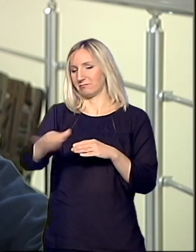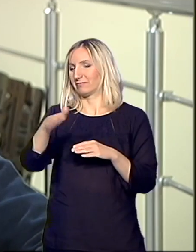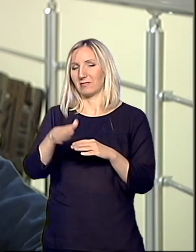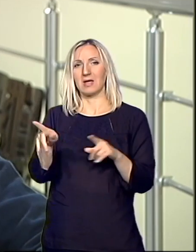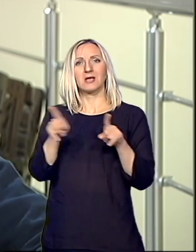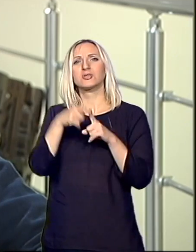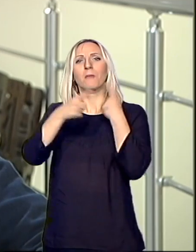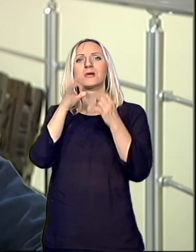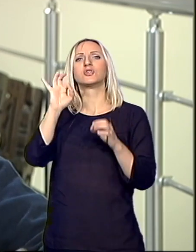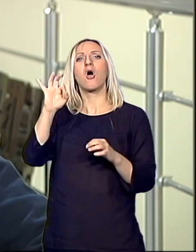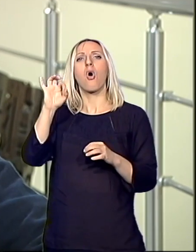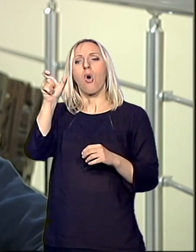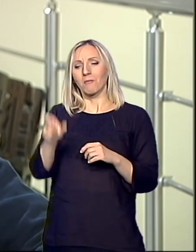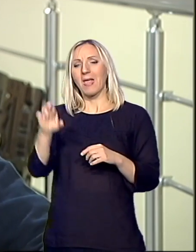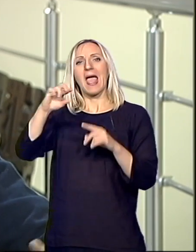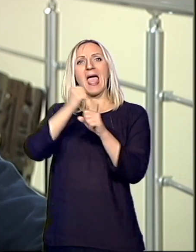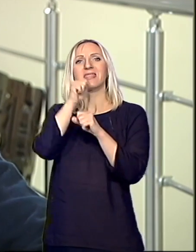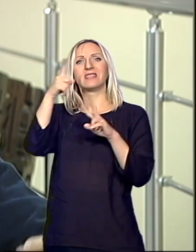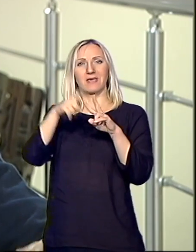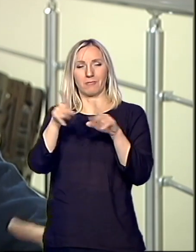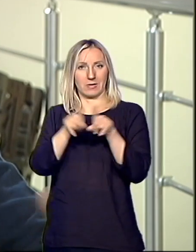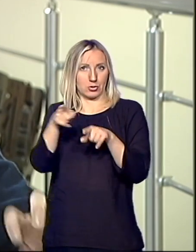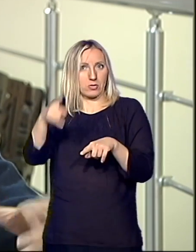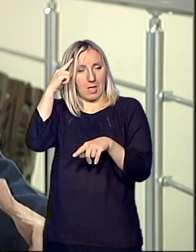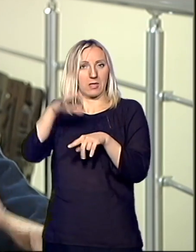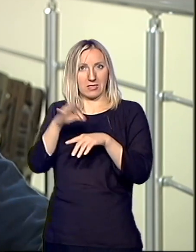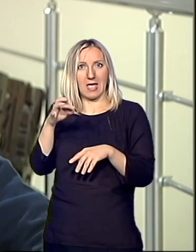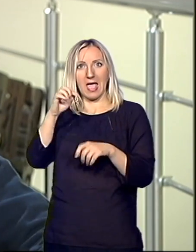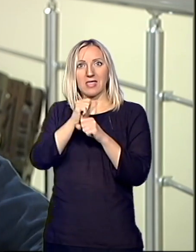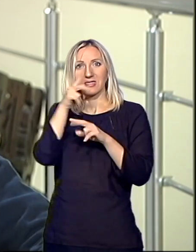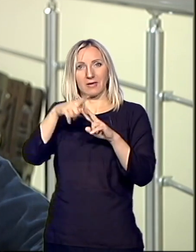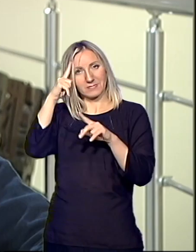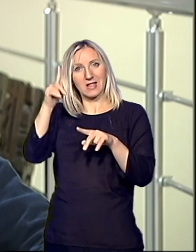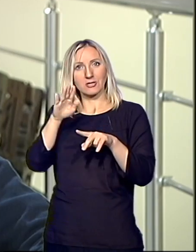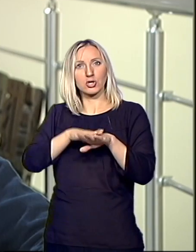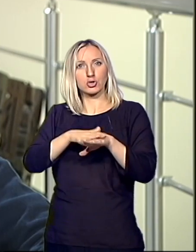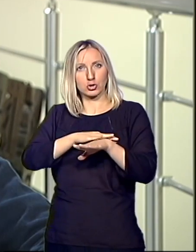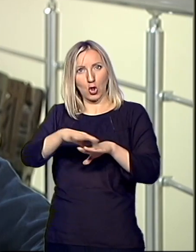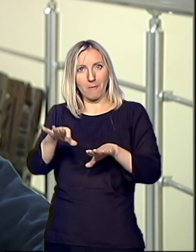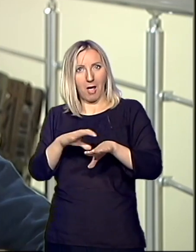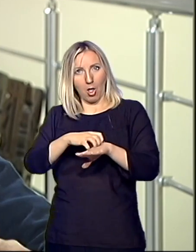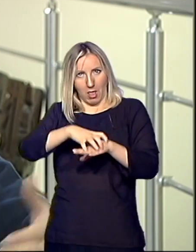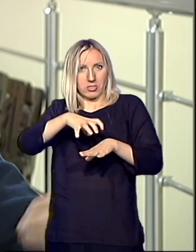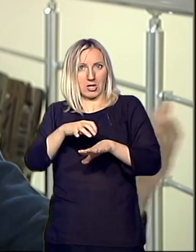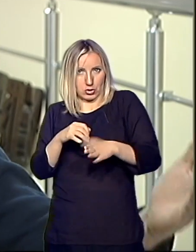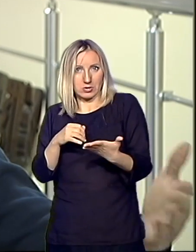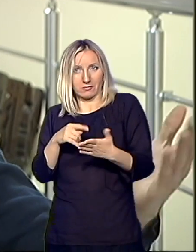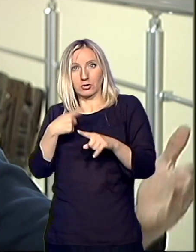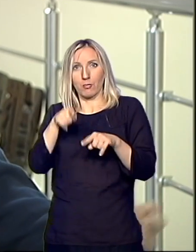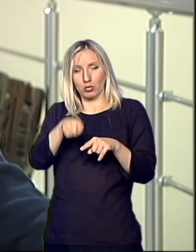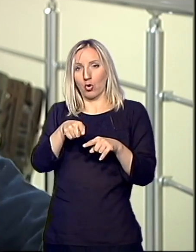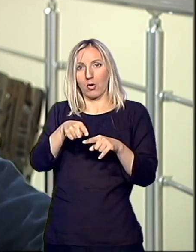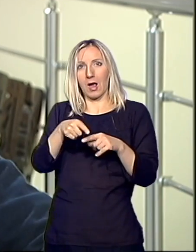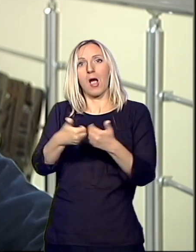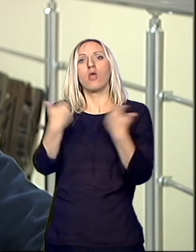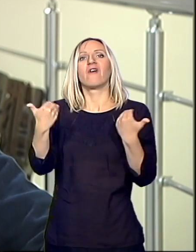zasnovan na toj ideji. Dakle, da onaj koji Edip znači, dakle, izvrnuto stopalo, jel, natečeno stopalo, njega zato odvajaju